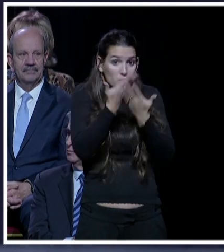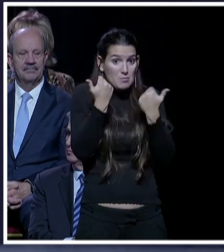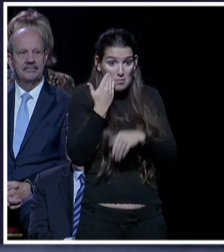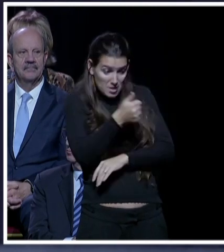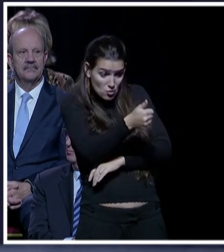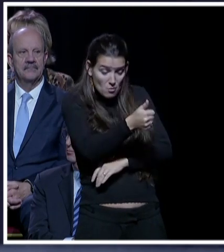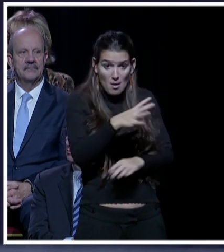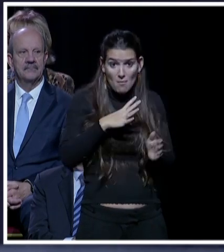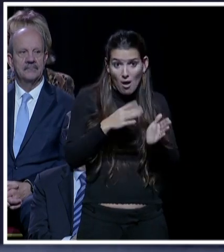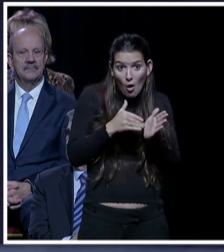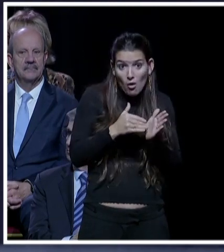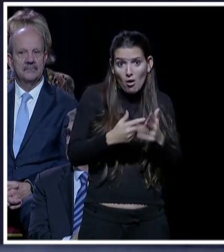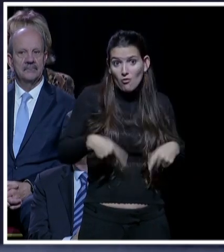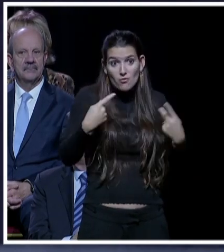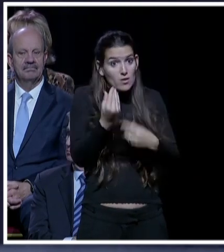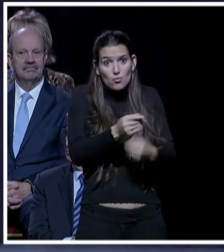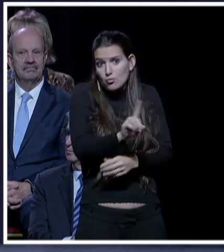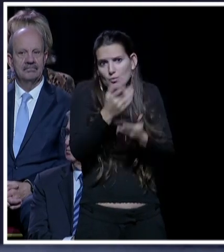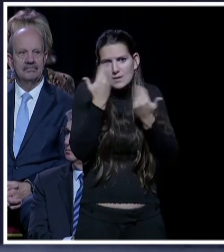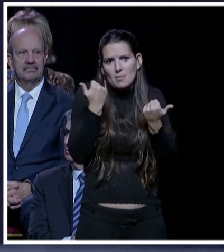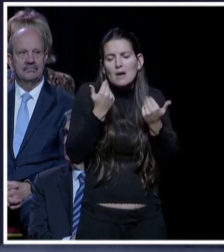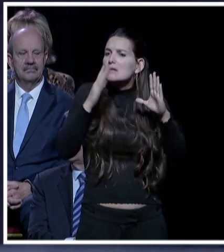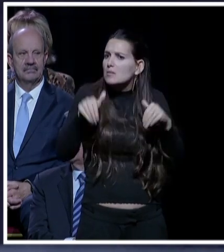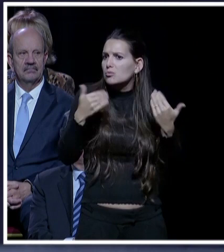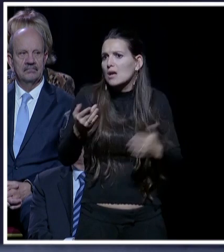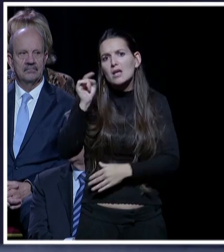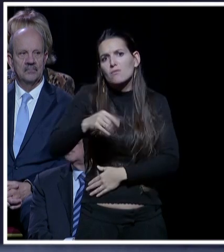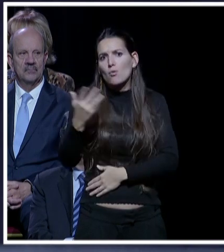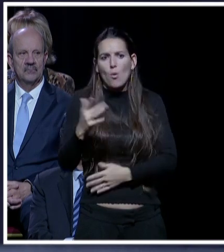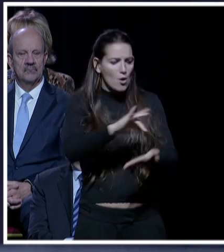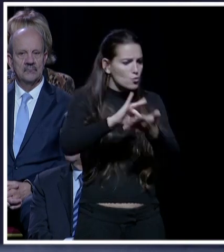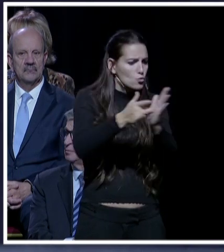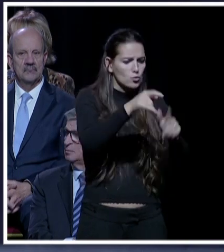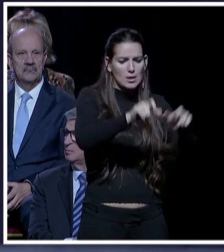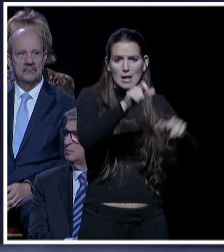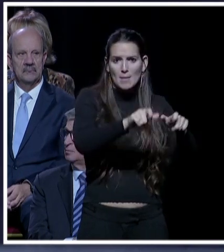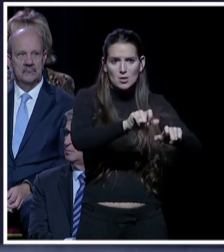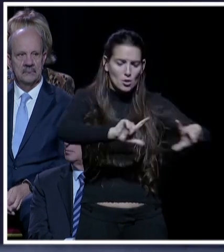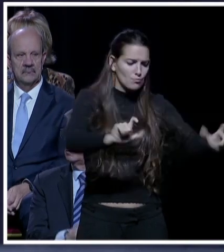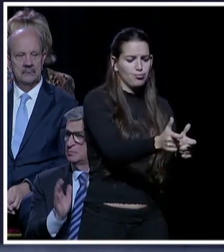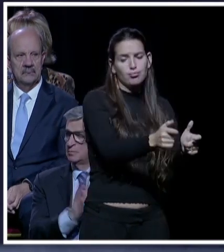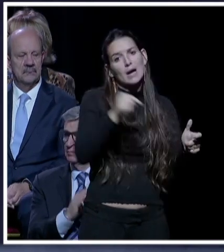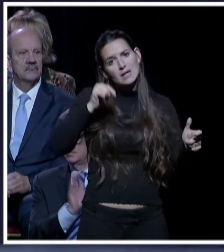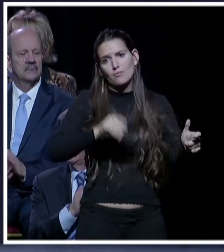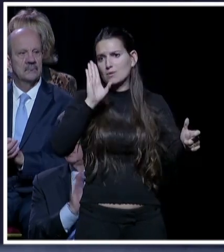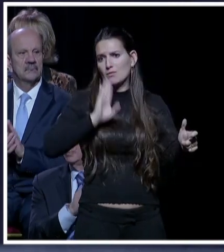devons continuer à tout faire et à nous battre pour la libération de tous ces otages qui vivent un véritable enfer.